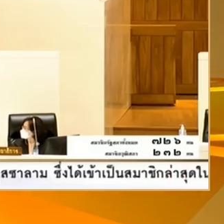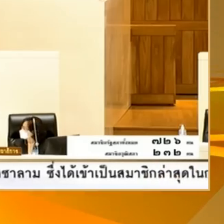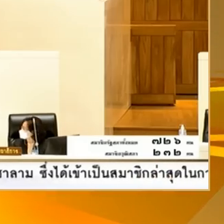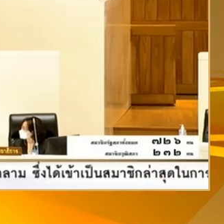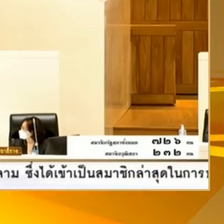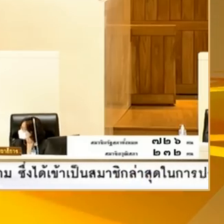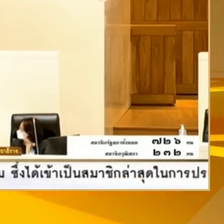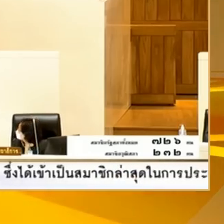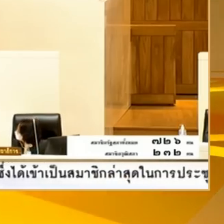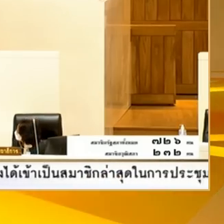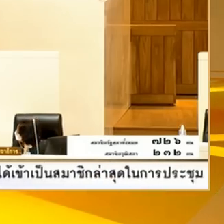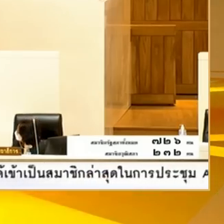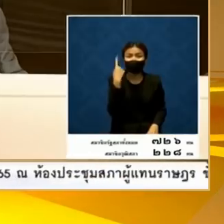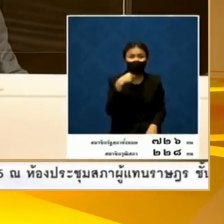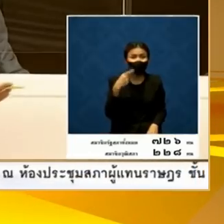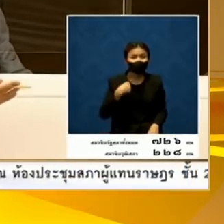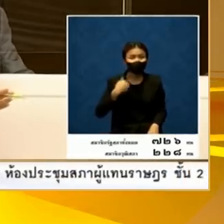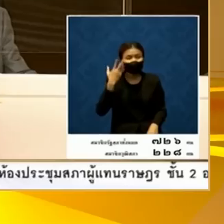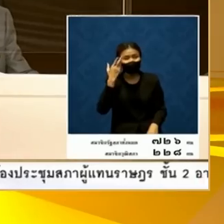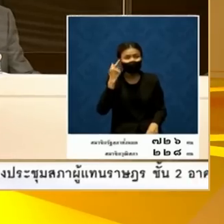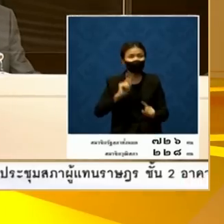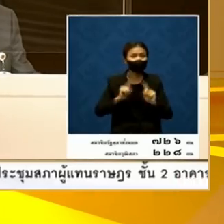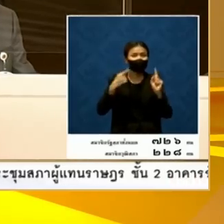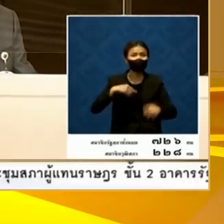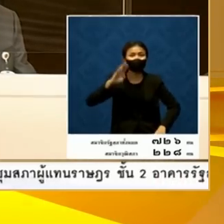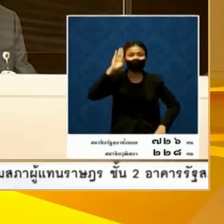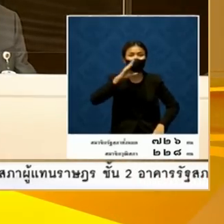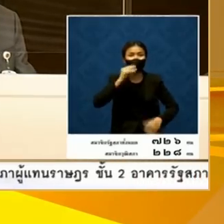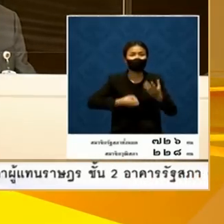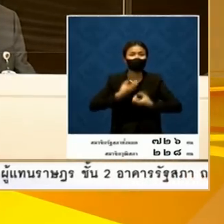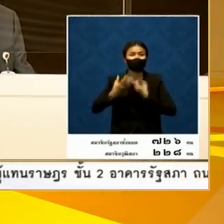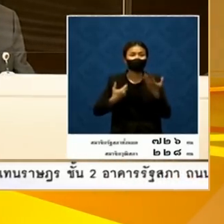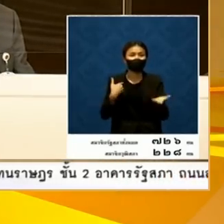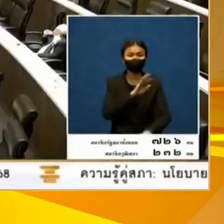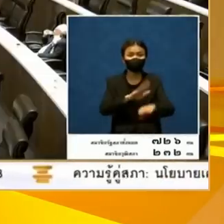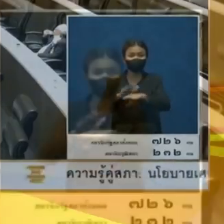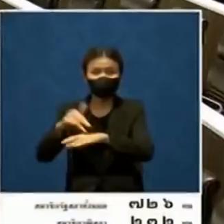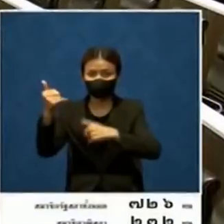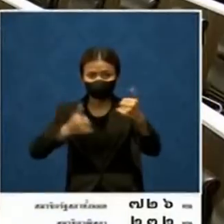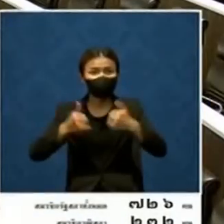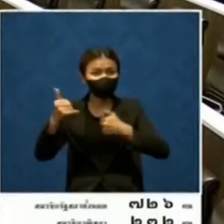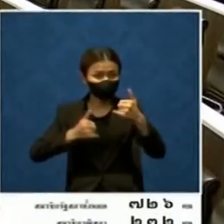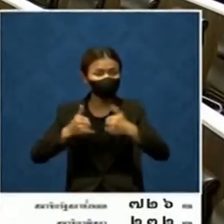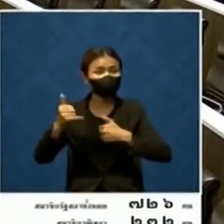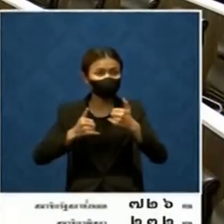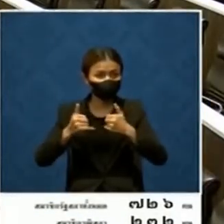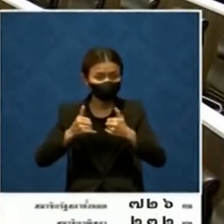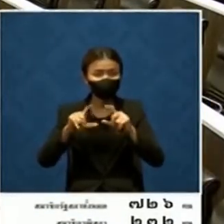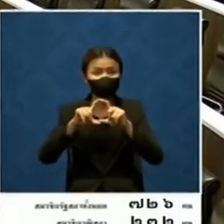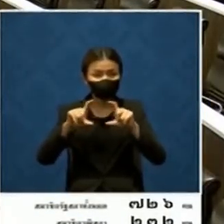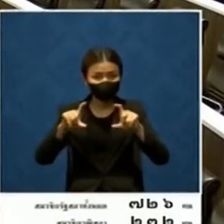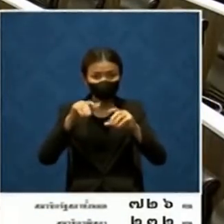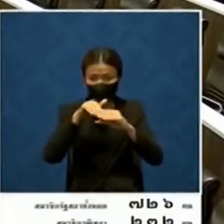ว่าต้องการจะซื้อใจพรรคเล็กหรือไม่ประการใดแล้วล่ะสุดท้ายมันก็ผ่านไปอย่างที่ผมบอกไปนะครับตู้ช่องมะ